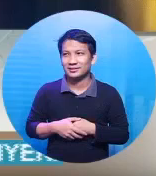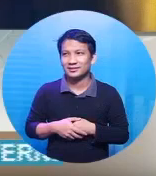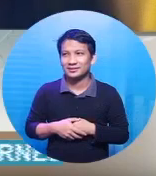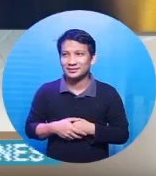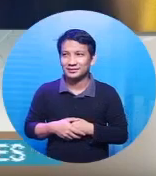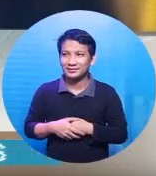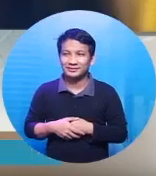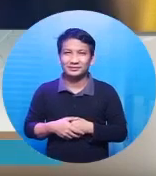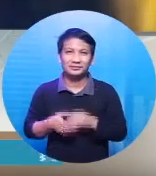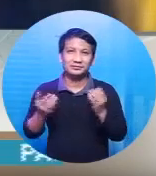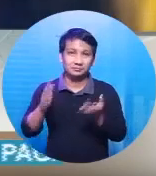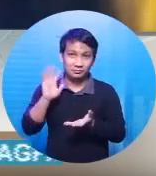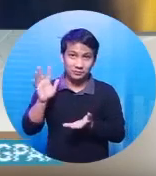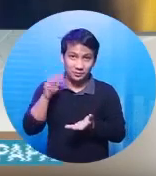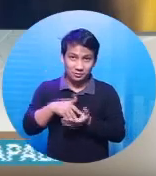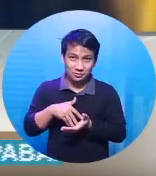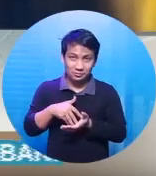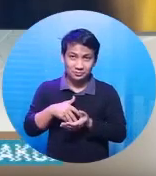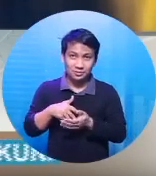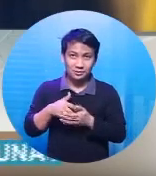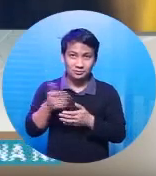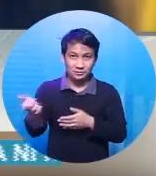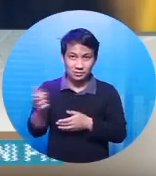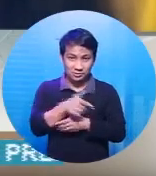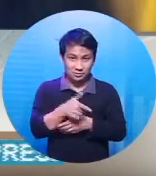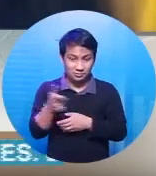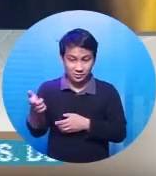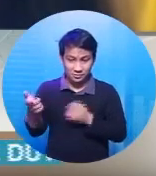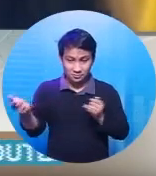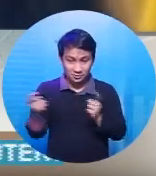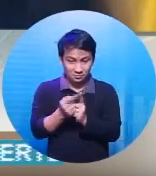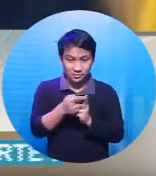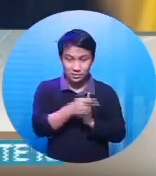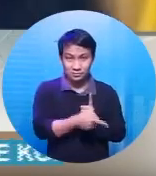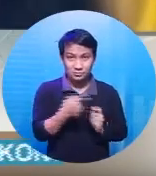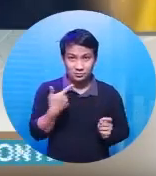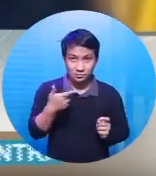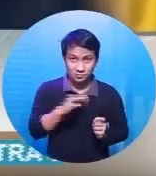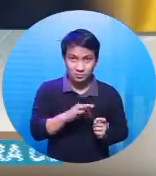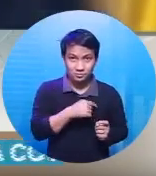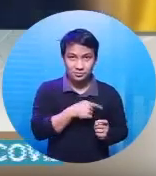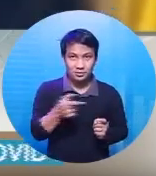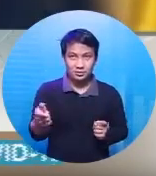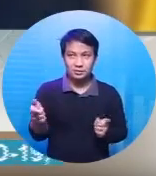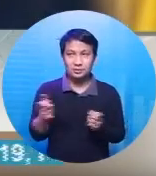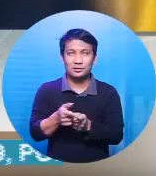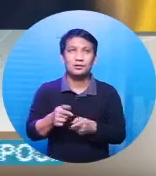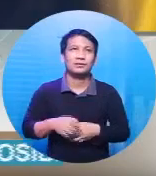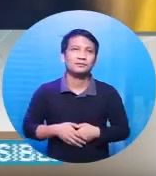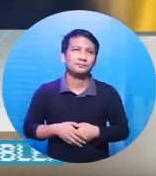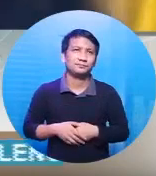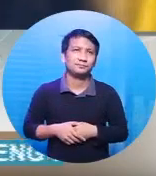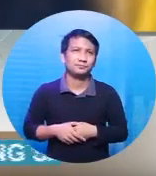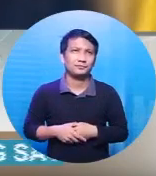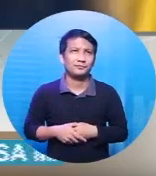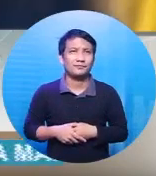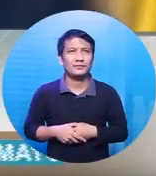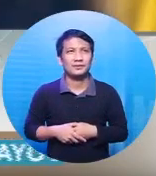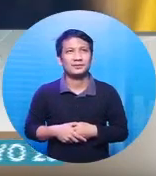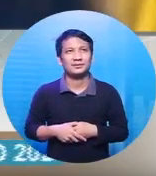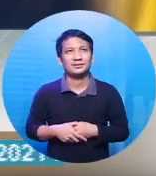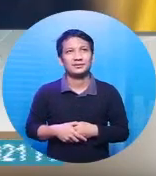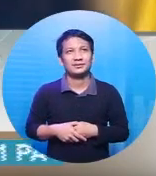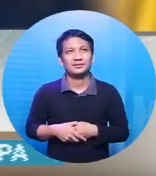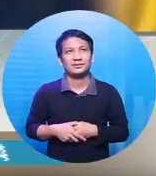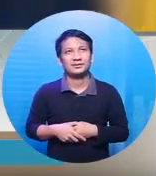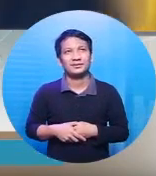para tulong sana yon na magtulay ka doon sa girlfriend ni Chinese. Para hindi siya magkahiwalay. Opo. Okay. Oh. Okay. Ngayon,